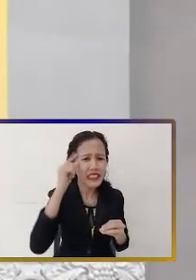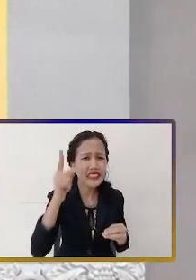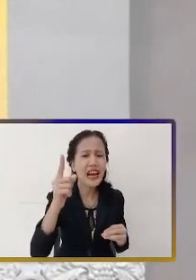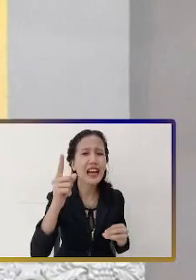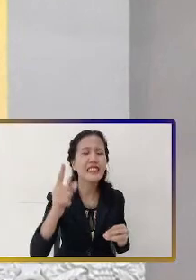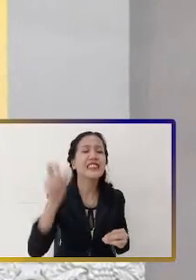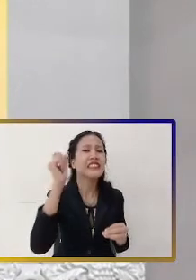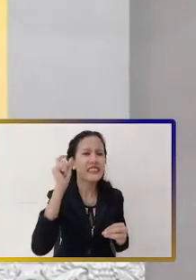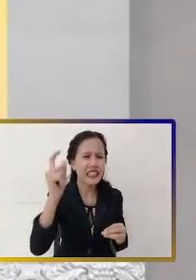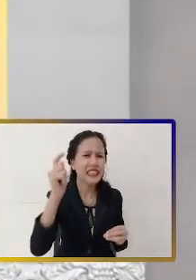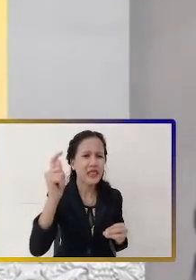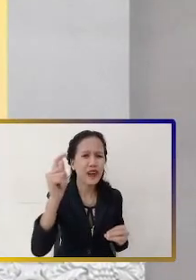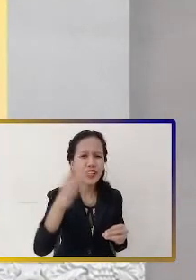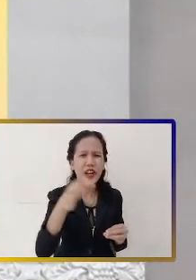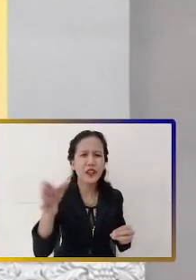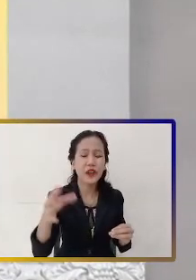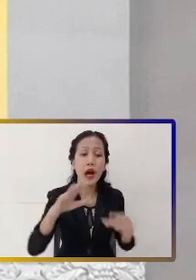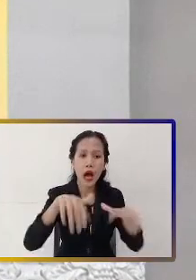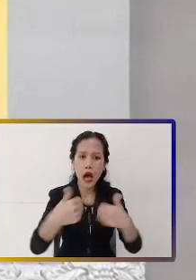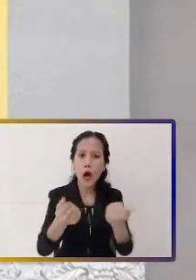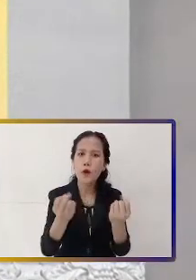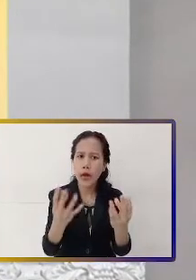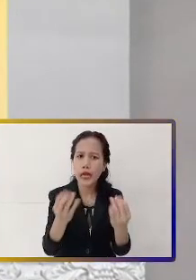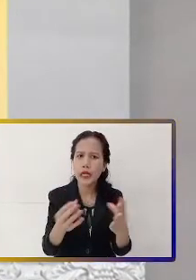meron kayo ngayon sa bahay ninyo?